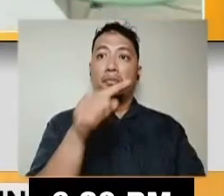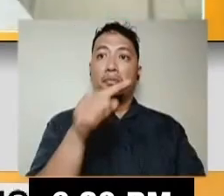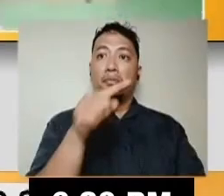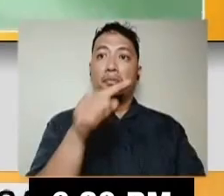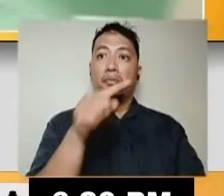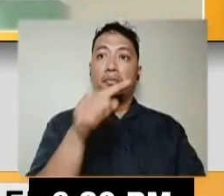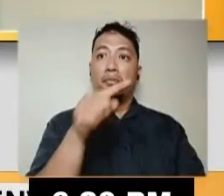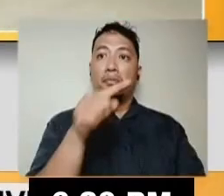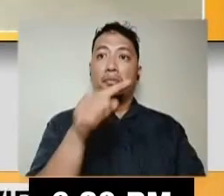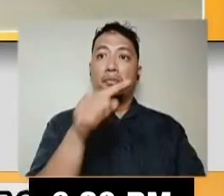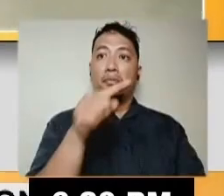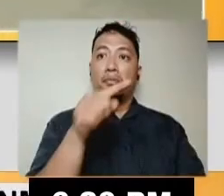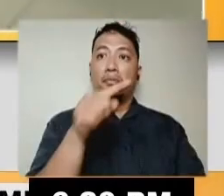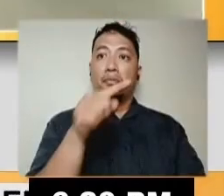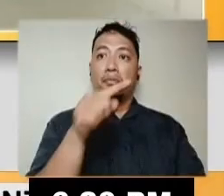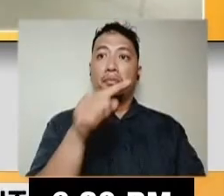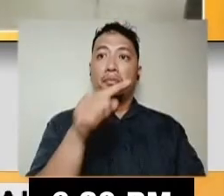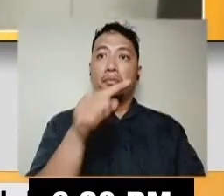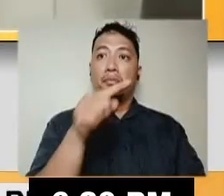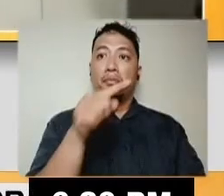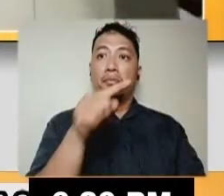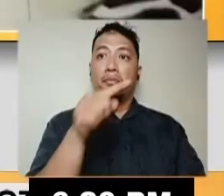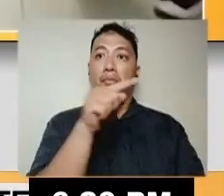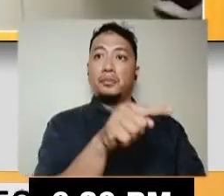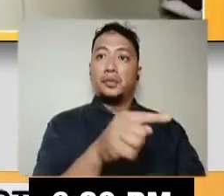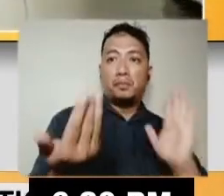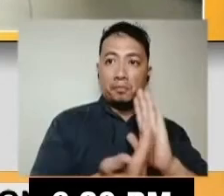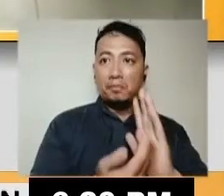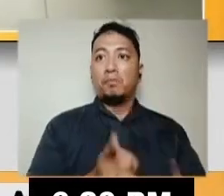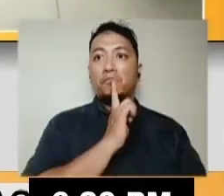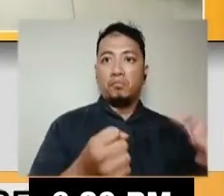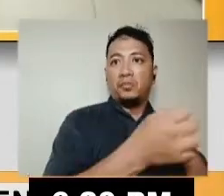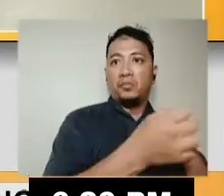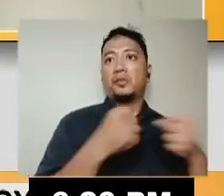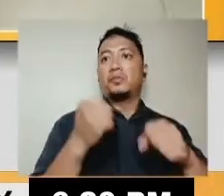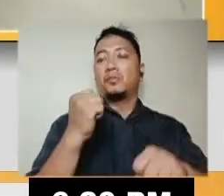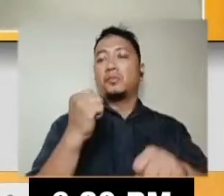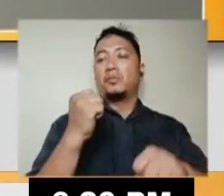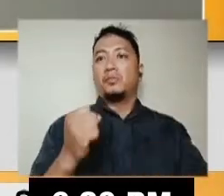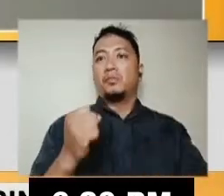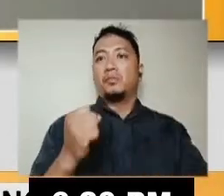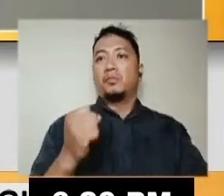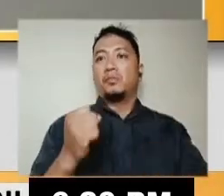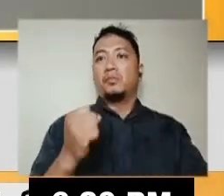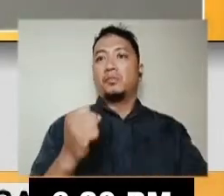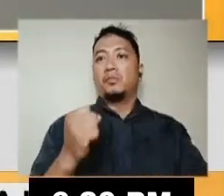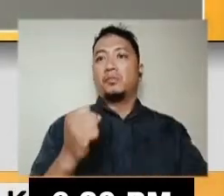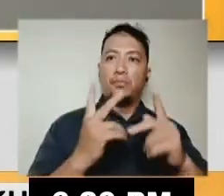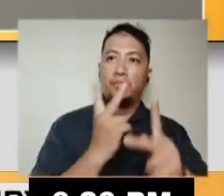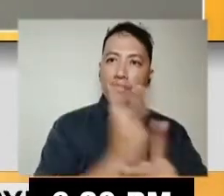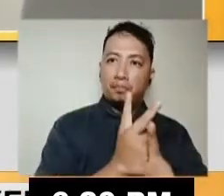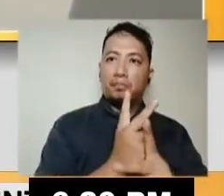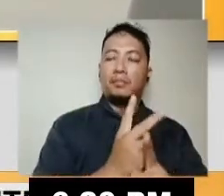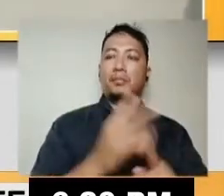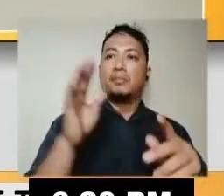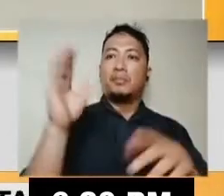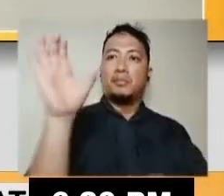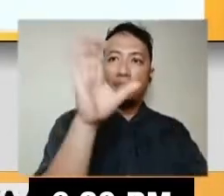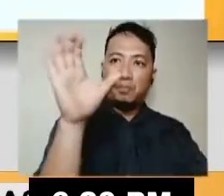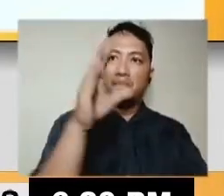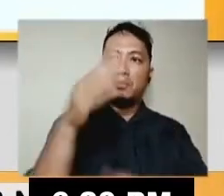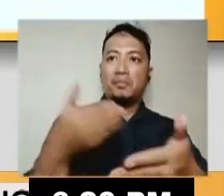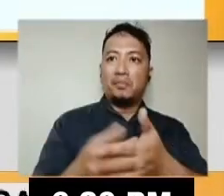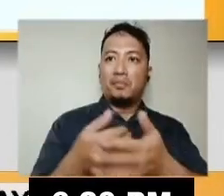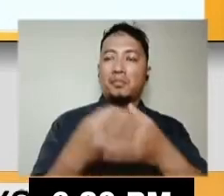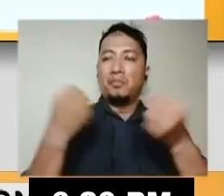kami rin po ang mangunguna upang protektahan sila. Magpapasko pa naman, ang dami po naming kababayan na ngayon